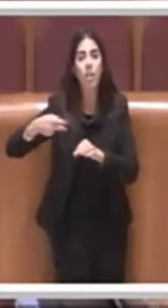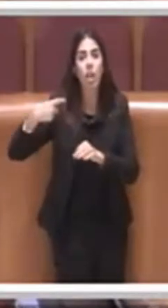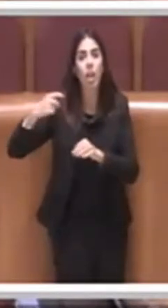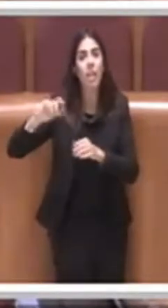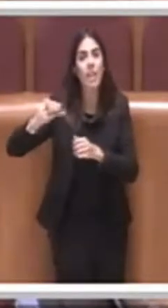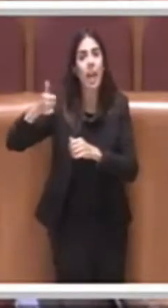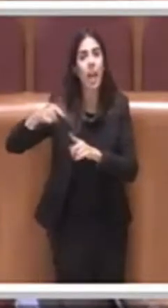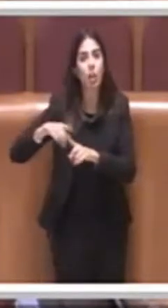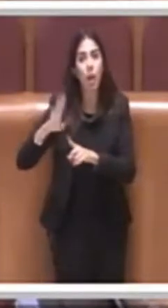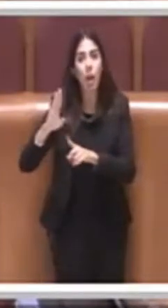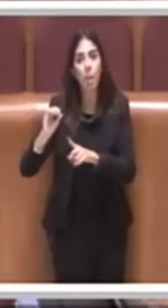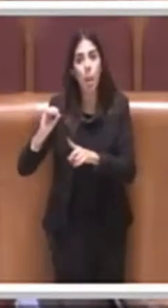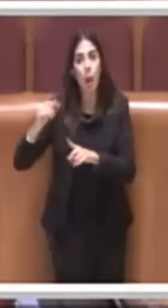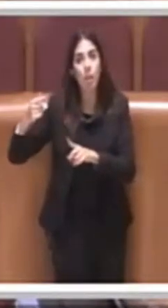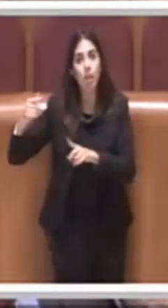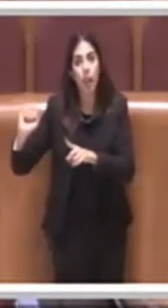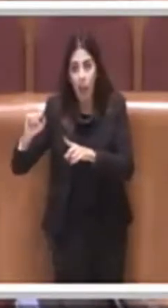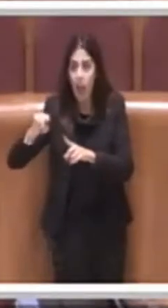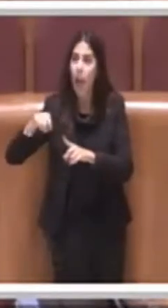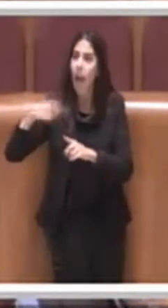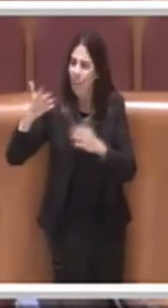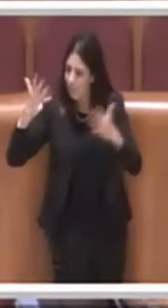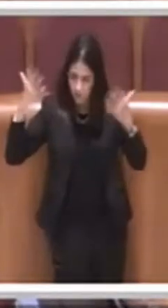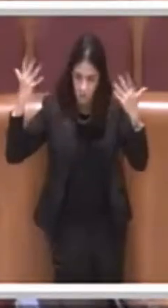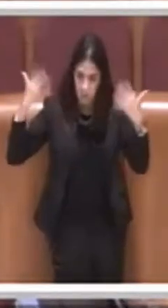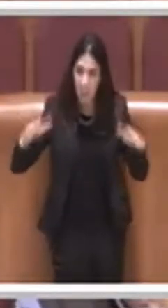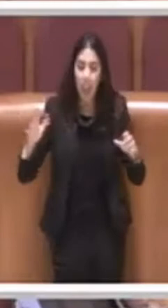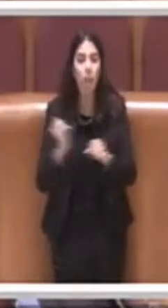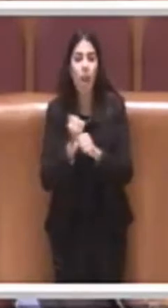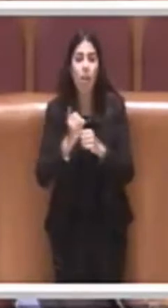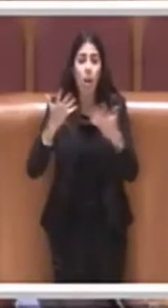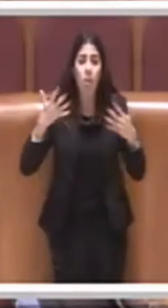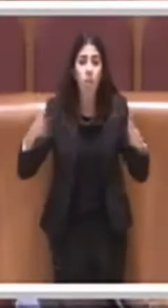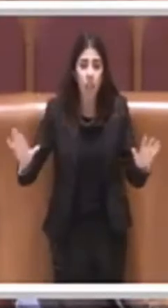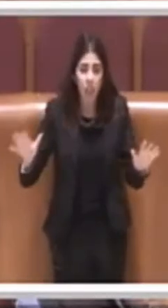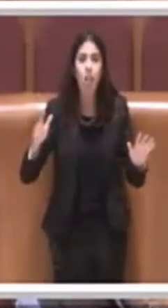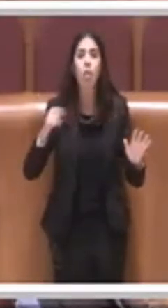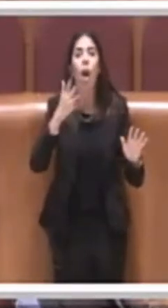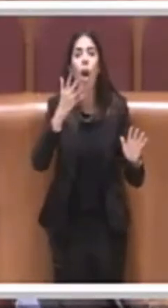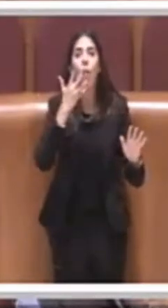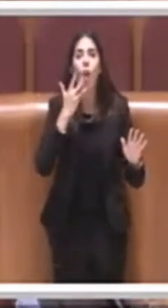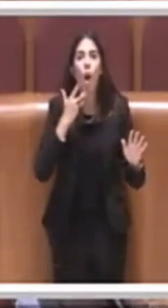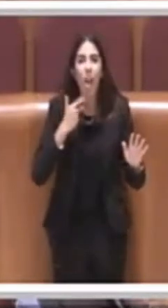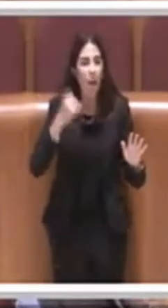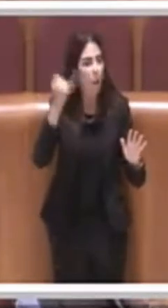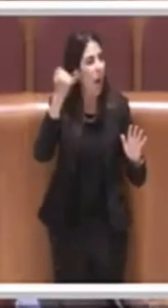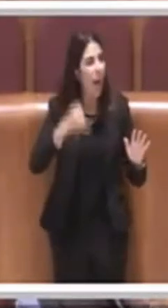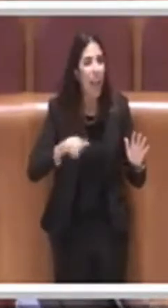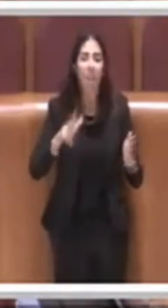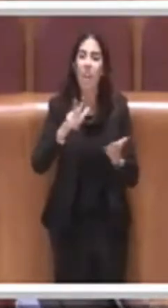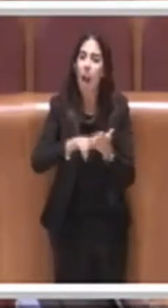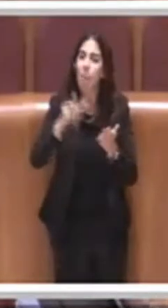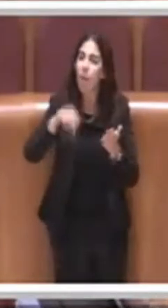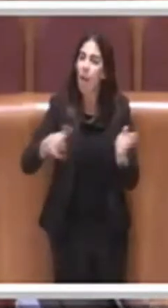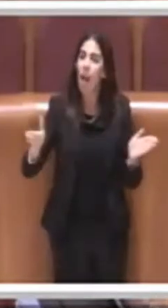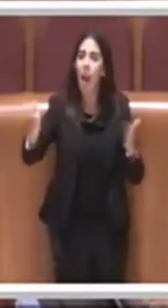e opportuno, ma per tutti, elaborare alla fine ed approvare in aula un atto che fosse il più